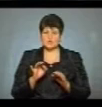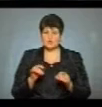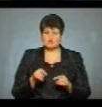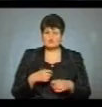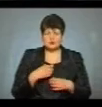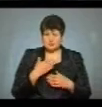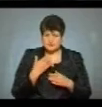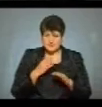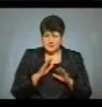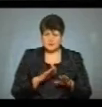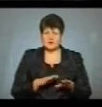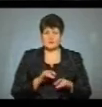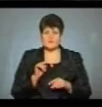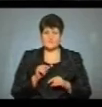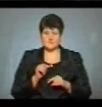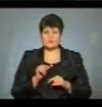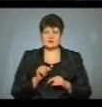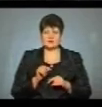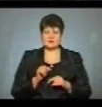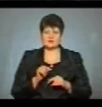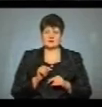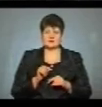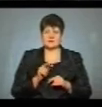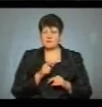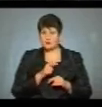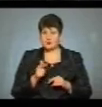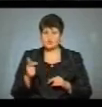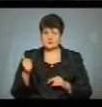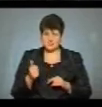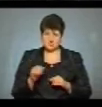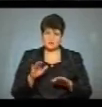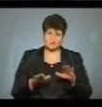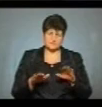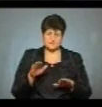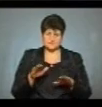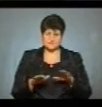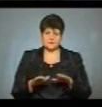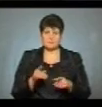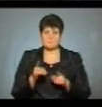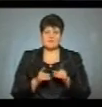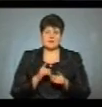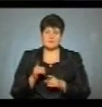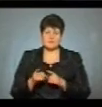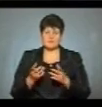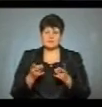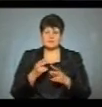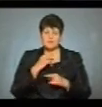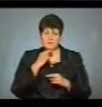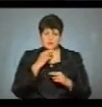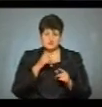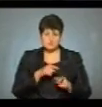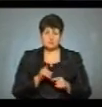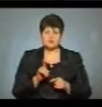страшного немає, тому що вона навіть протягом тижня може коливатися, якість цієї води. Але треба звернути увагу,